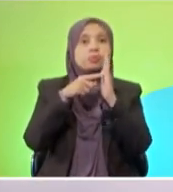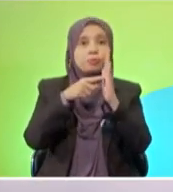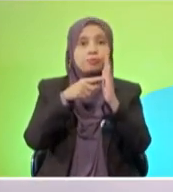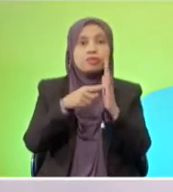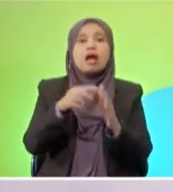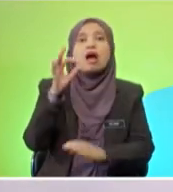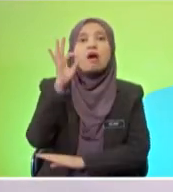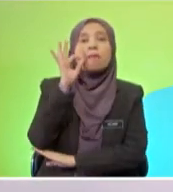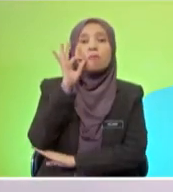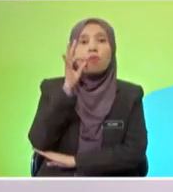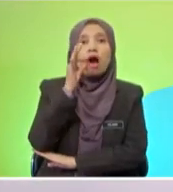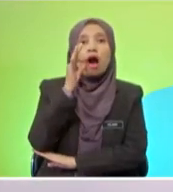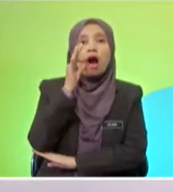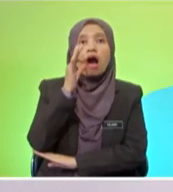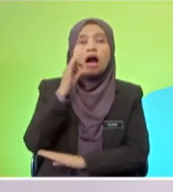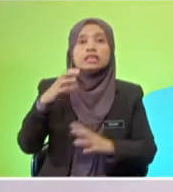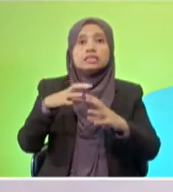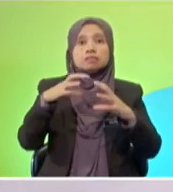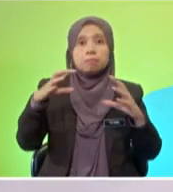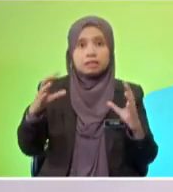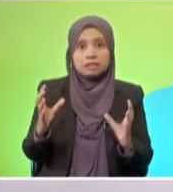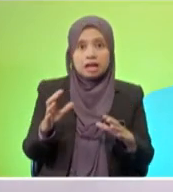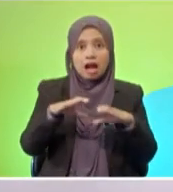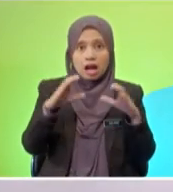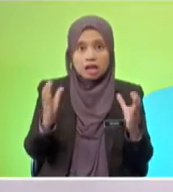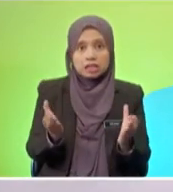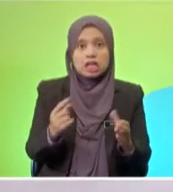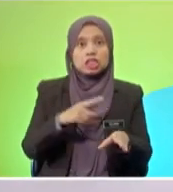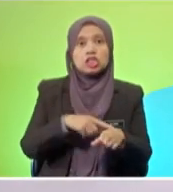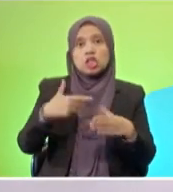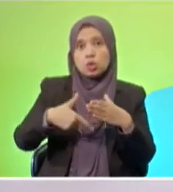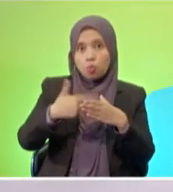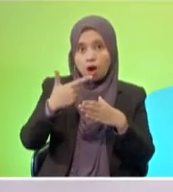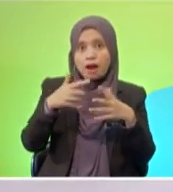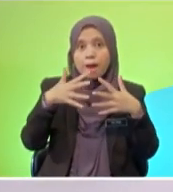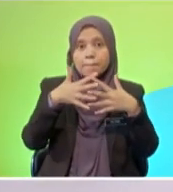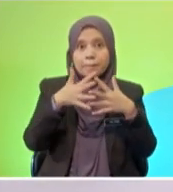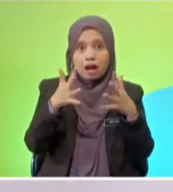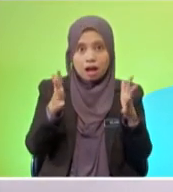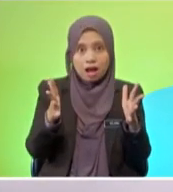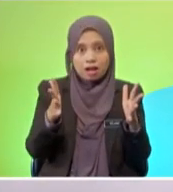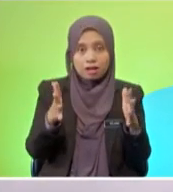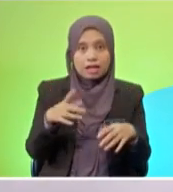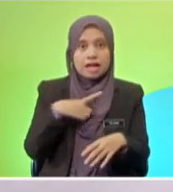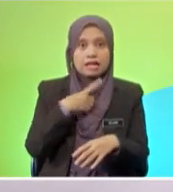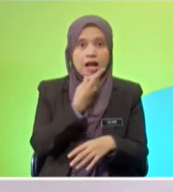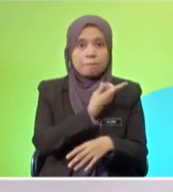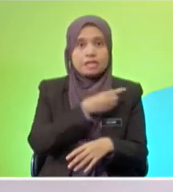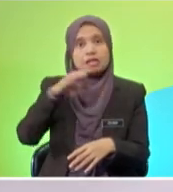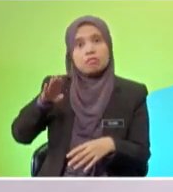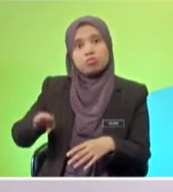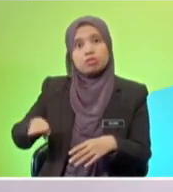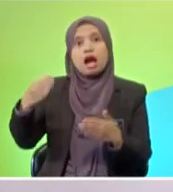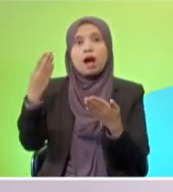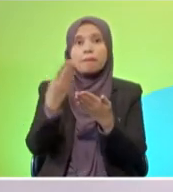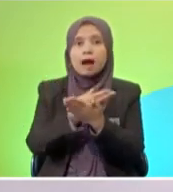buah cempedak di luar pagar jadi sama dengan kami budak baru belajar